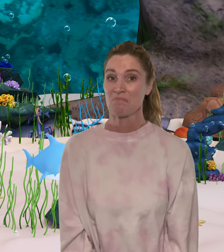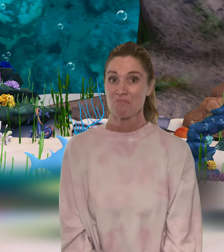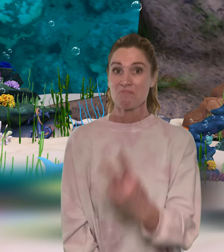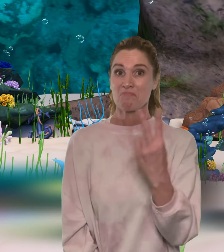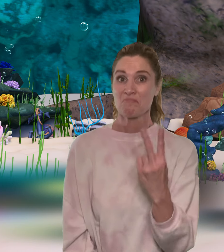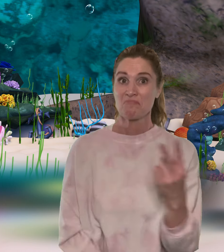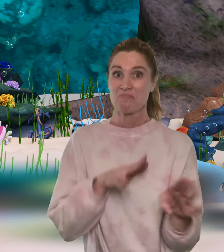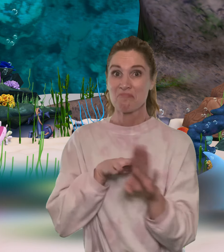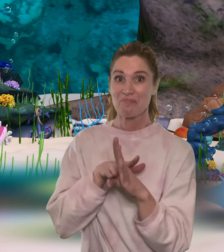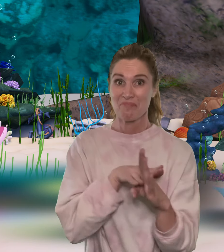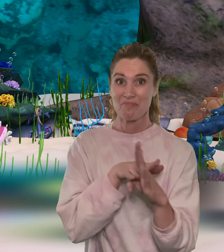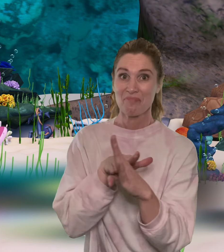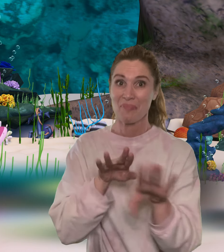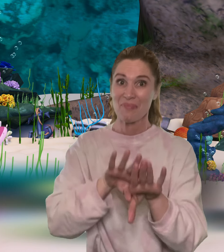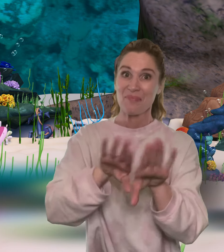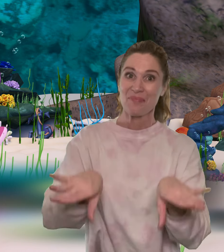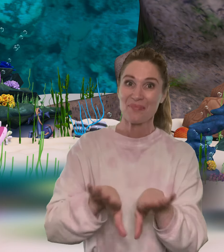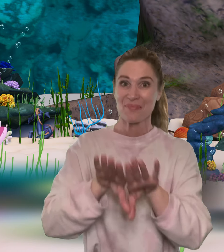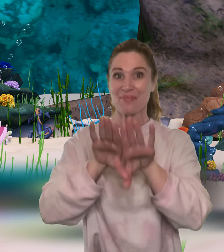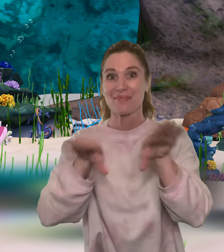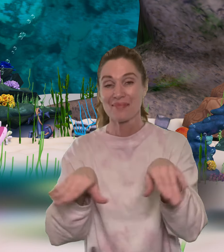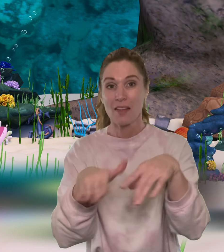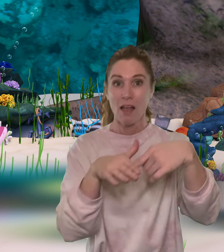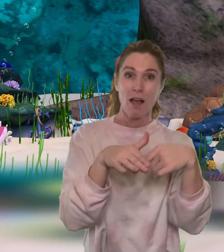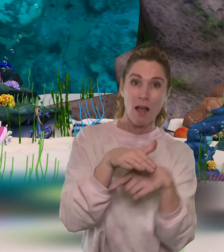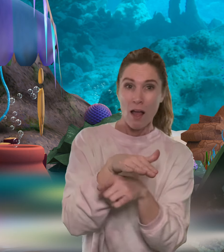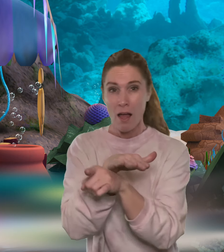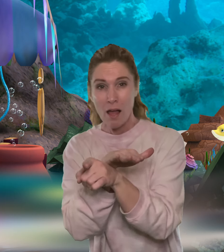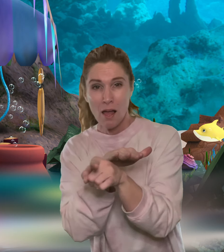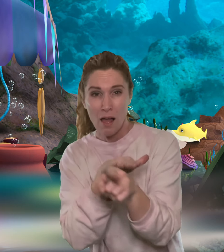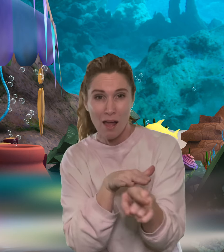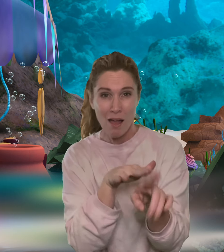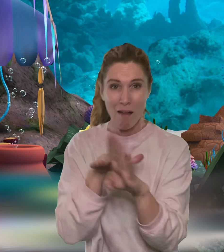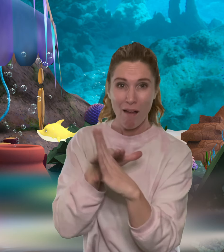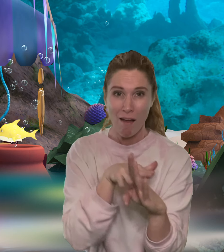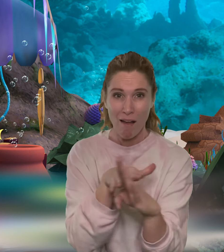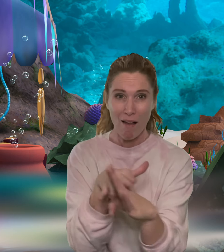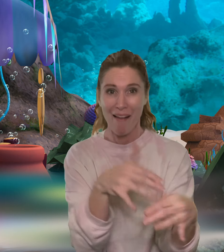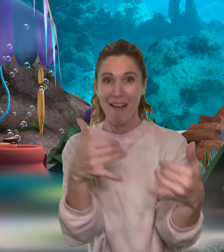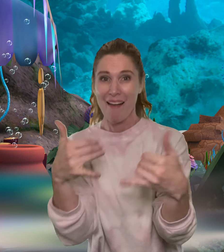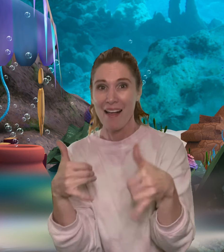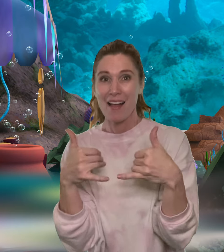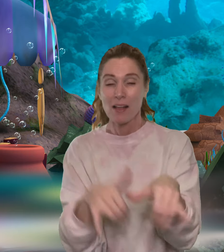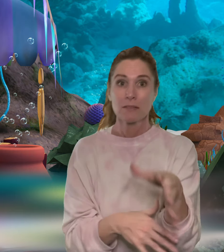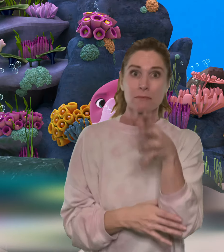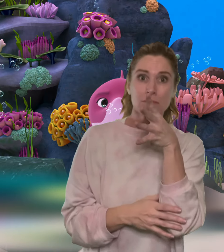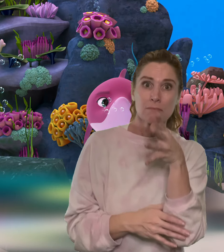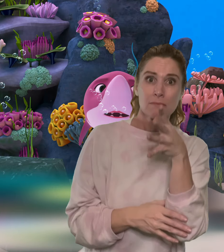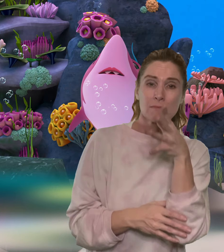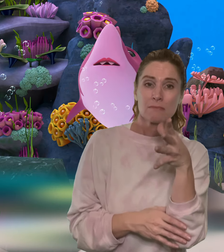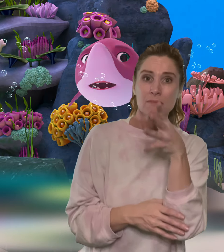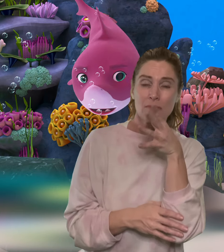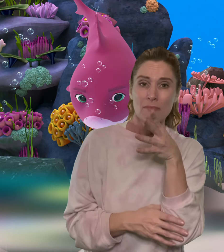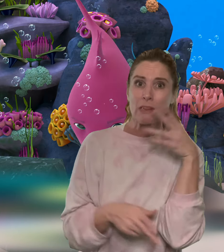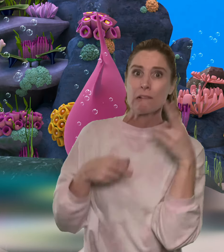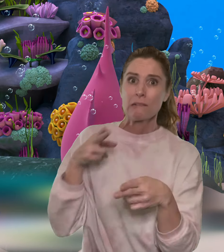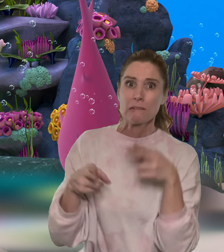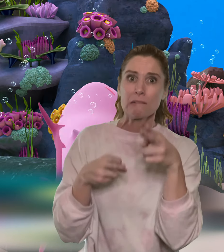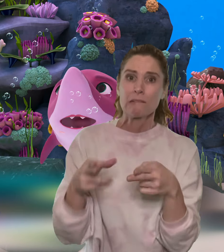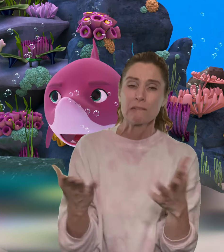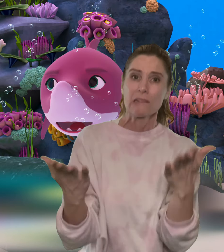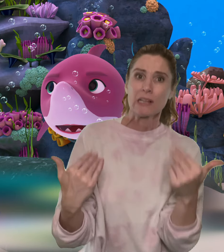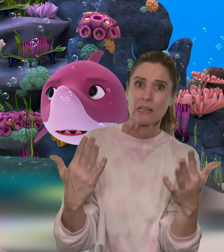だけニトのサメがお出かけ泳いで泳いで遠くへママが呼ん